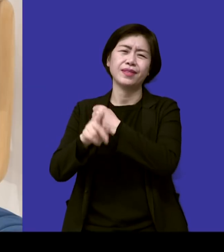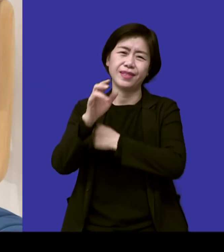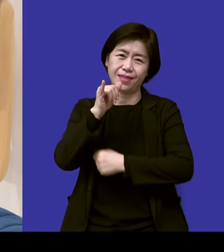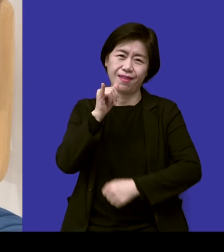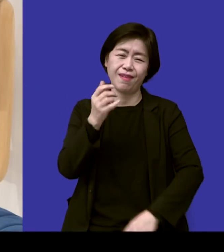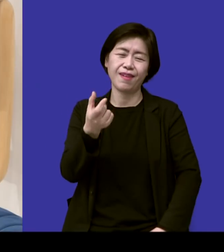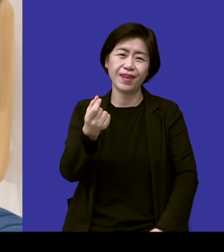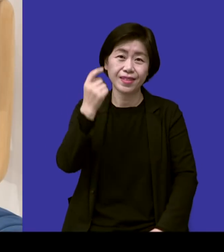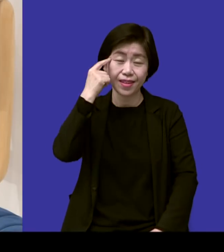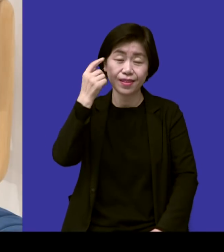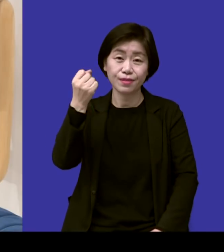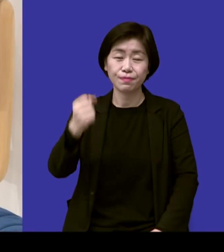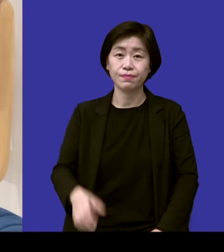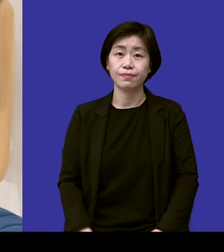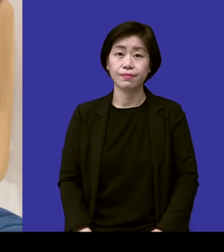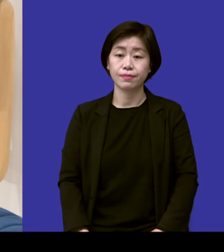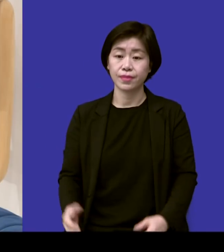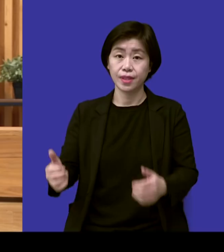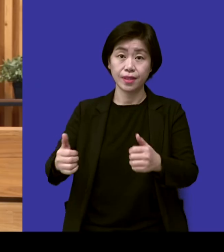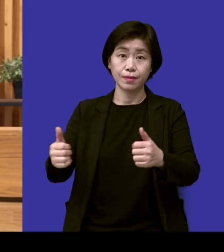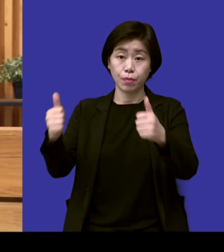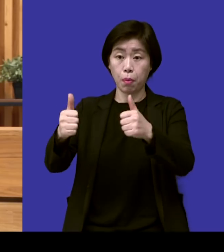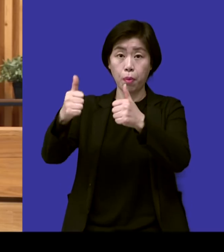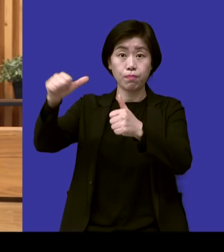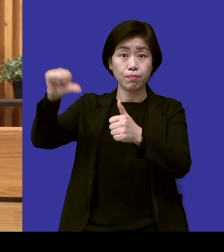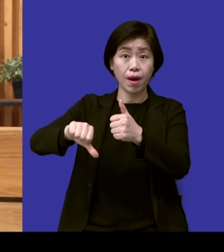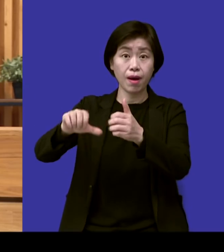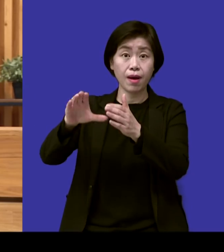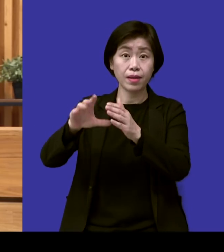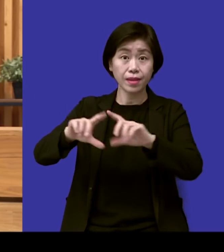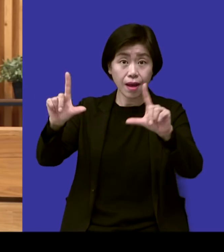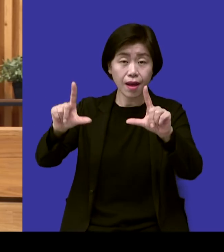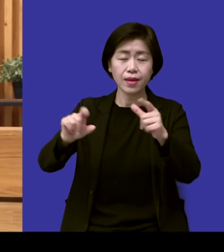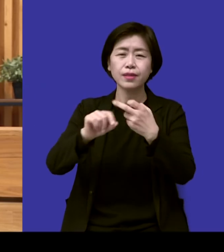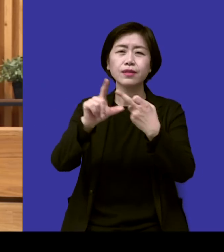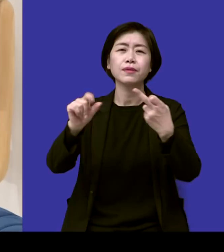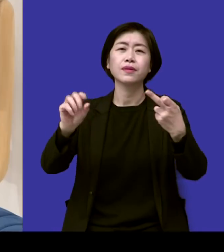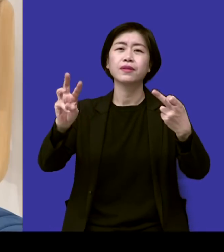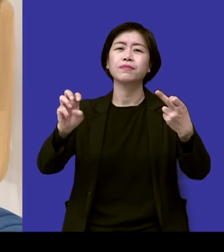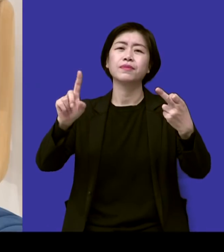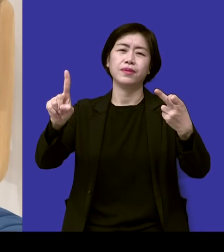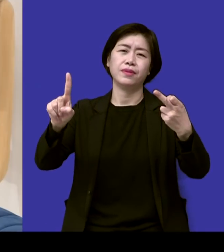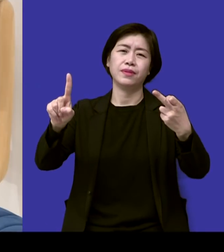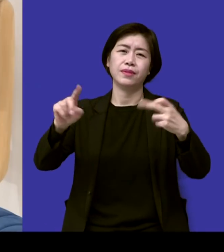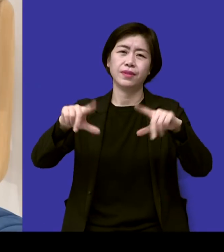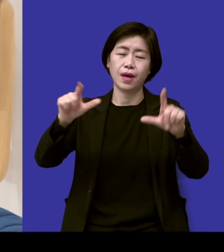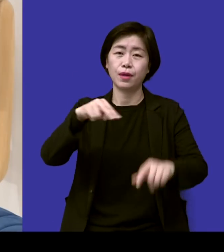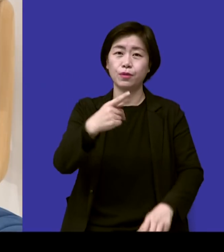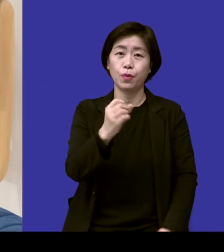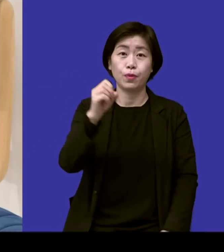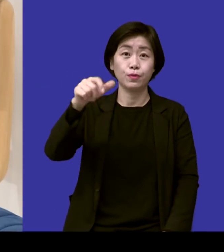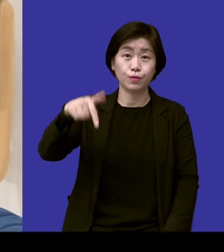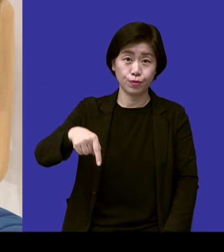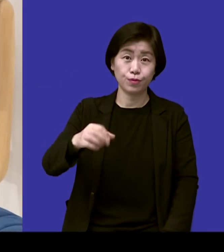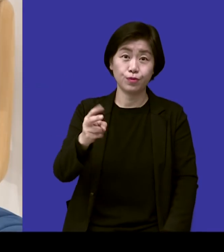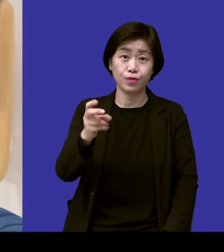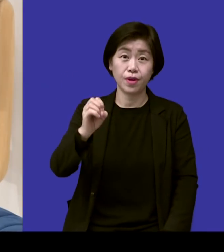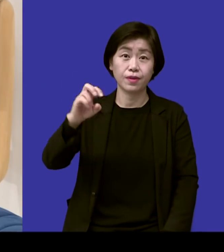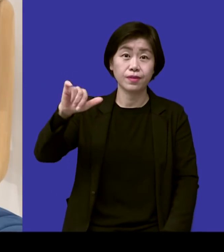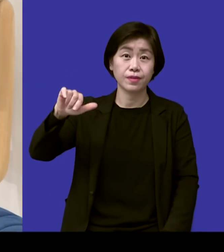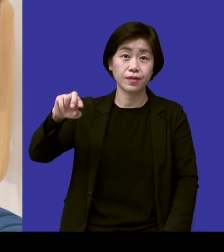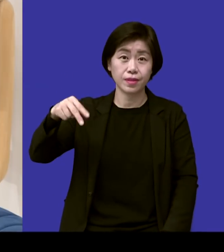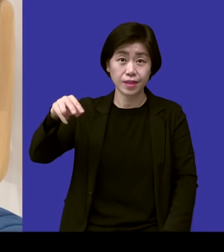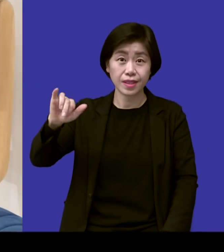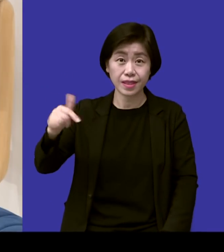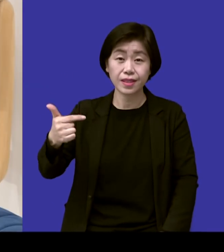미스터트롯 떨어진 날이 12월 31일이었어요. 그날 송구영신 예배였는데 네. 이제 매니저가 집에 갈까요 했는데 제가